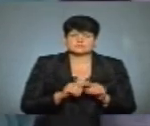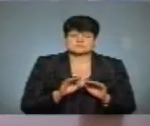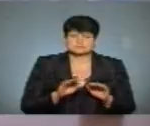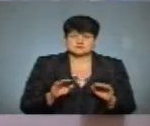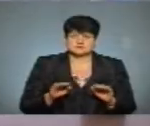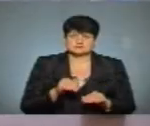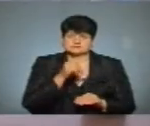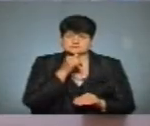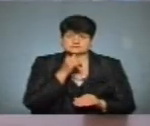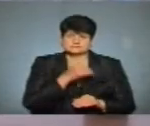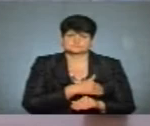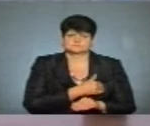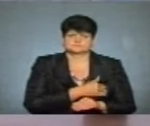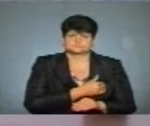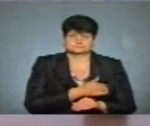абітурієнтам вимірюють температуру.